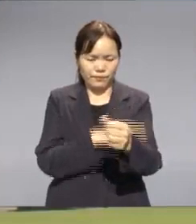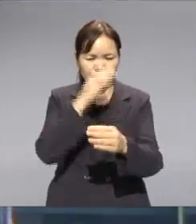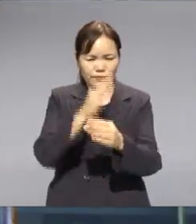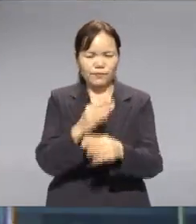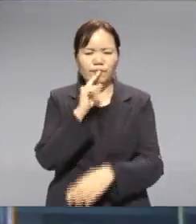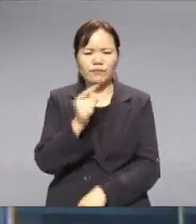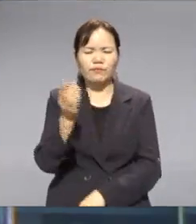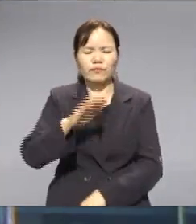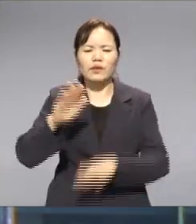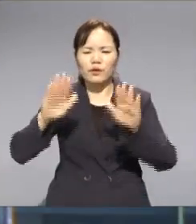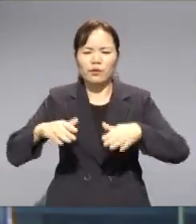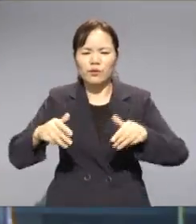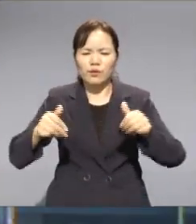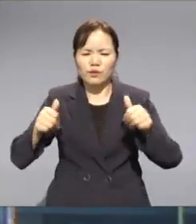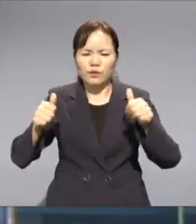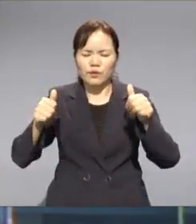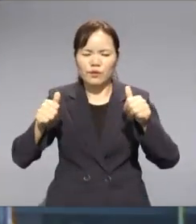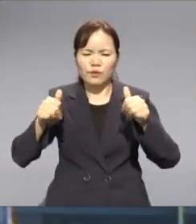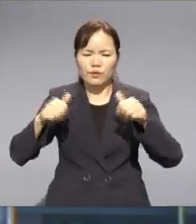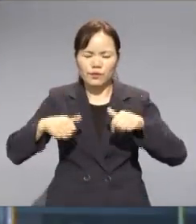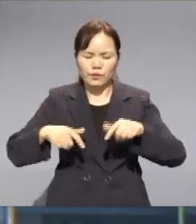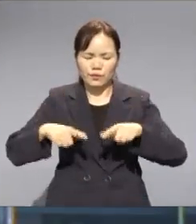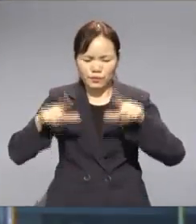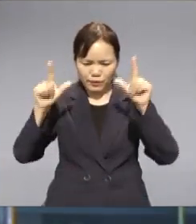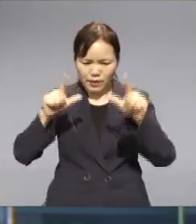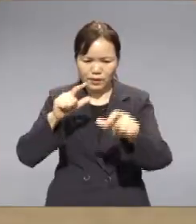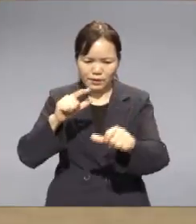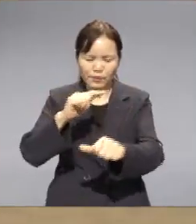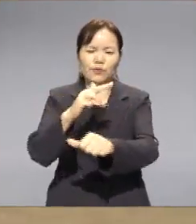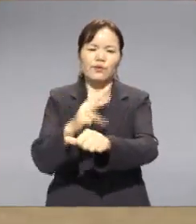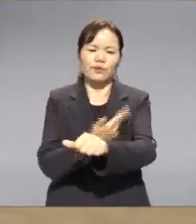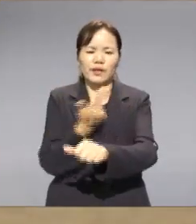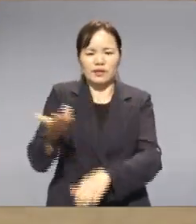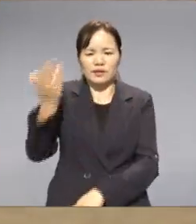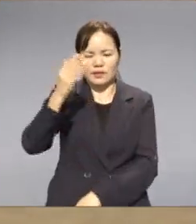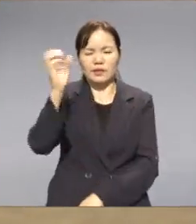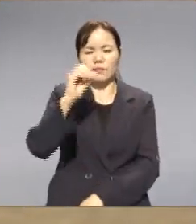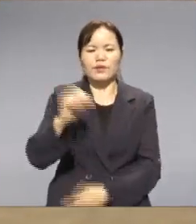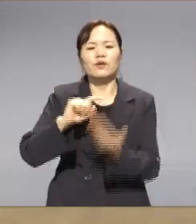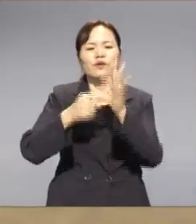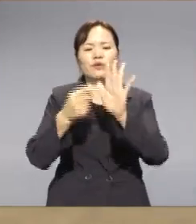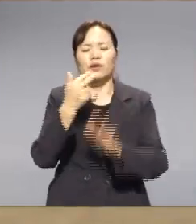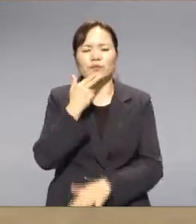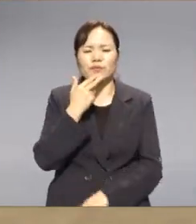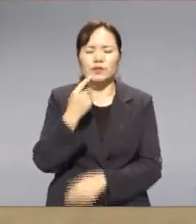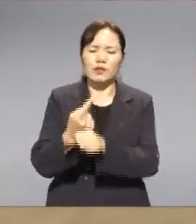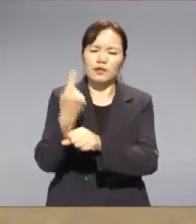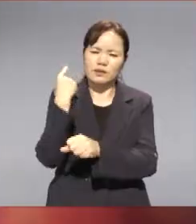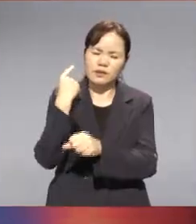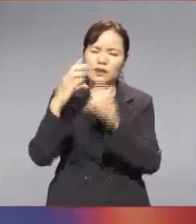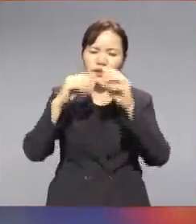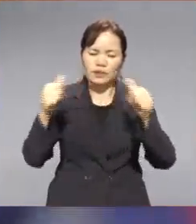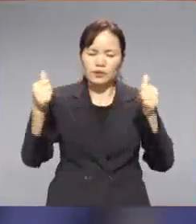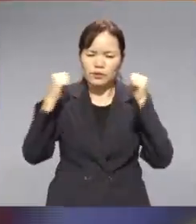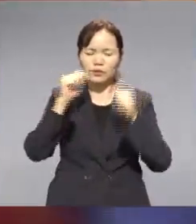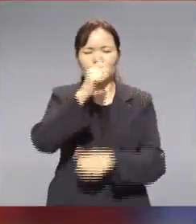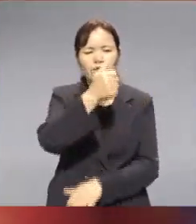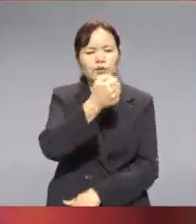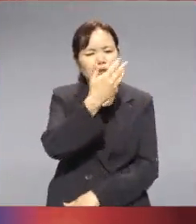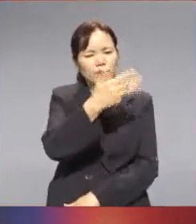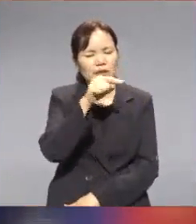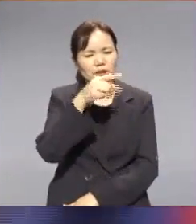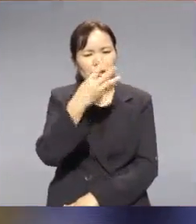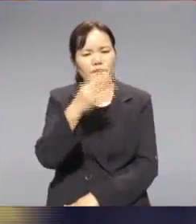올해 출신별 대령 진급 비율은 공개하지 않았습니다. 지난해에는 육사 59.8%,